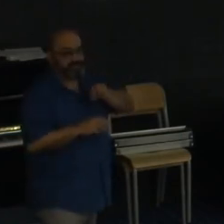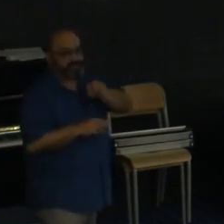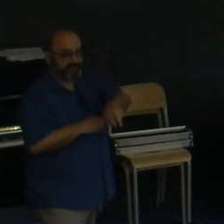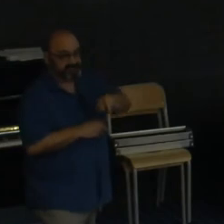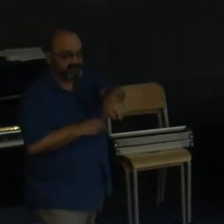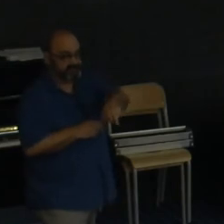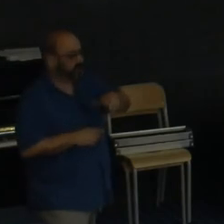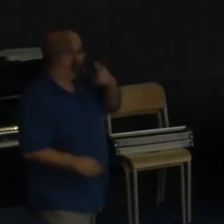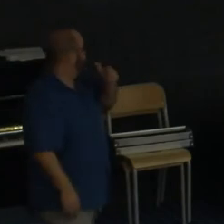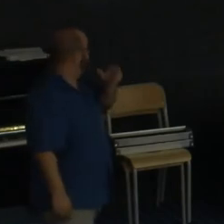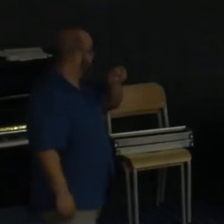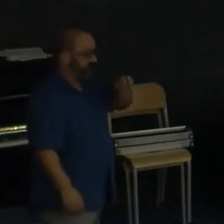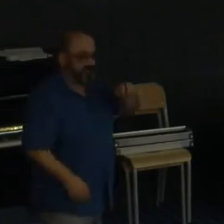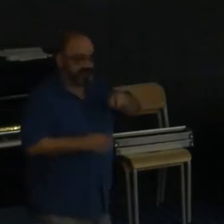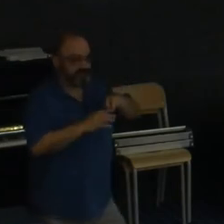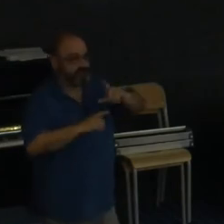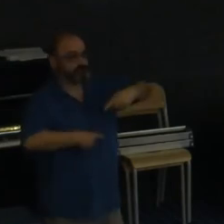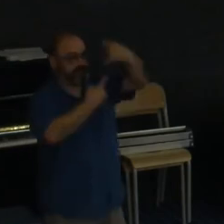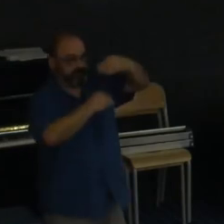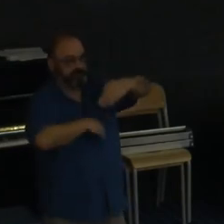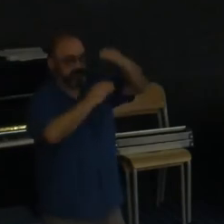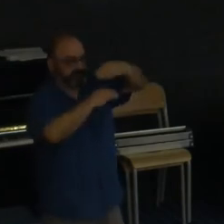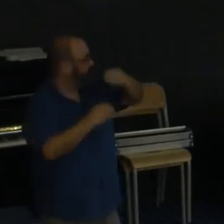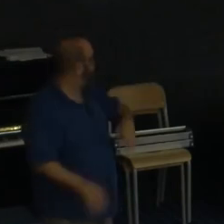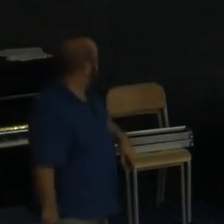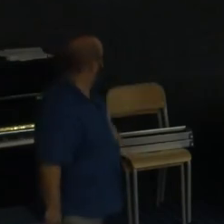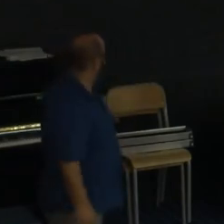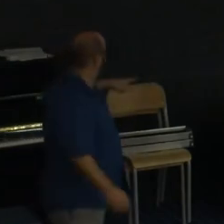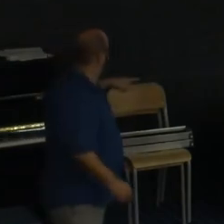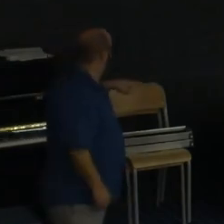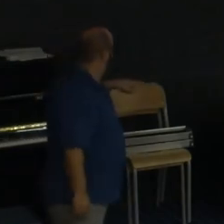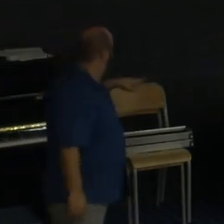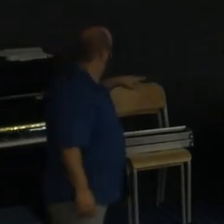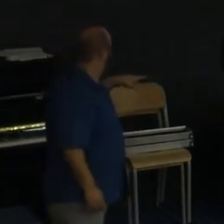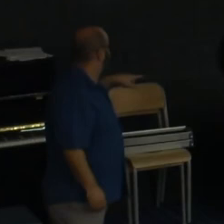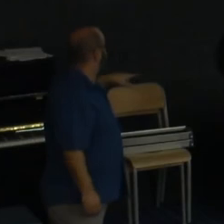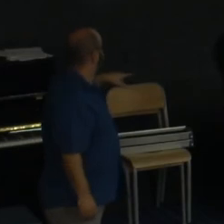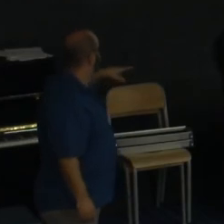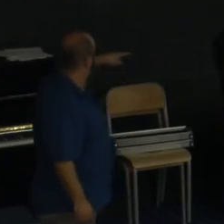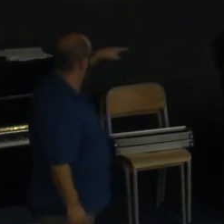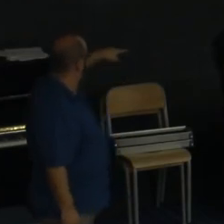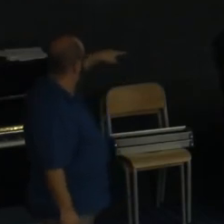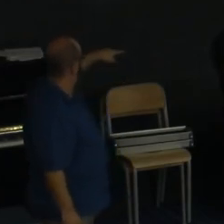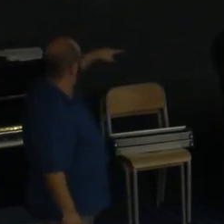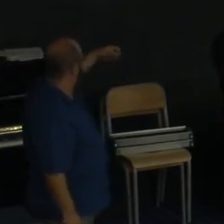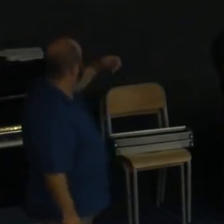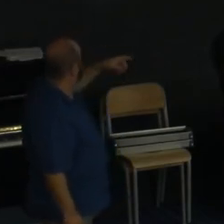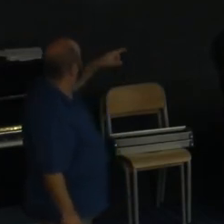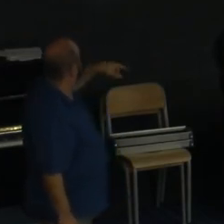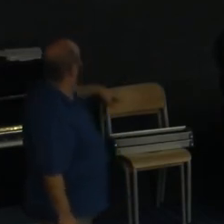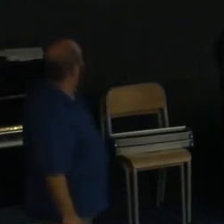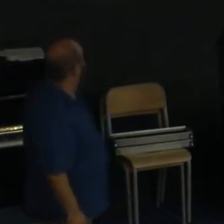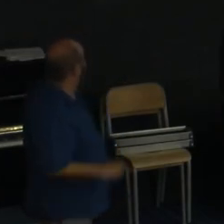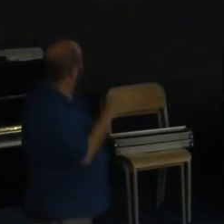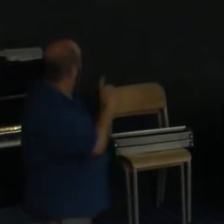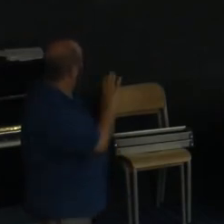avec le N, on passe de l'un à l'autre. Si je regarde, on a le curseur qui indique qu'on est justement là, dans ce code-là.